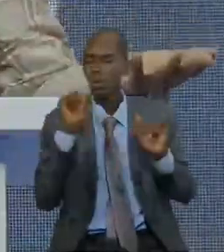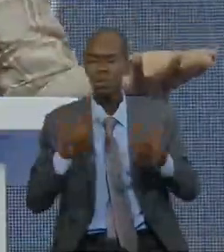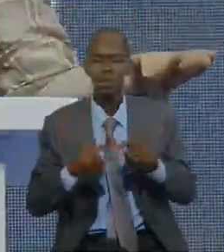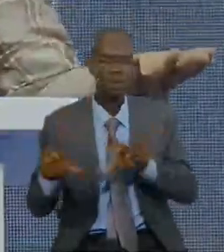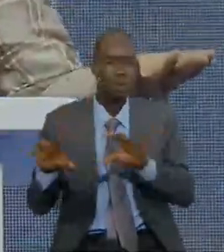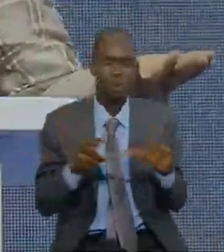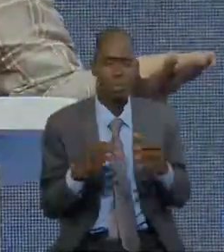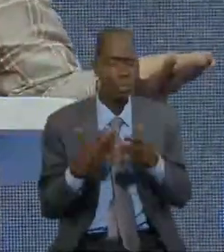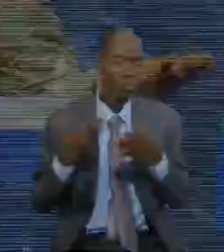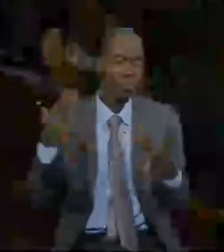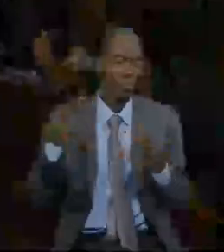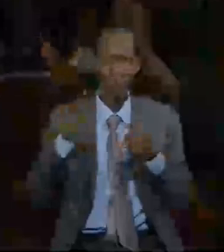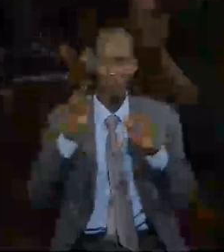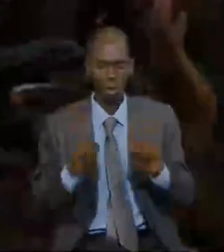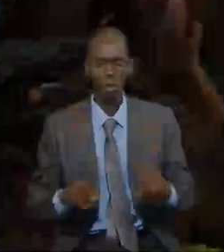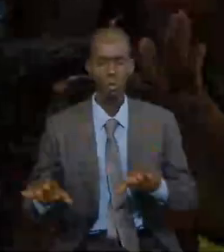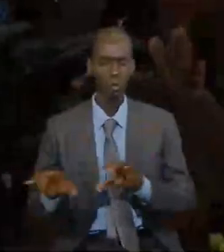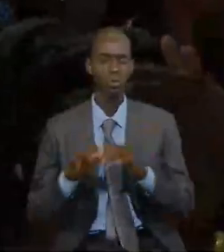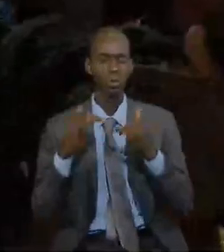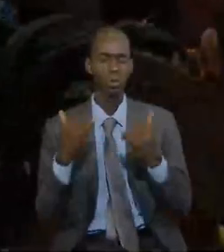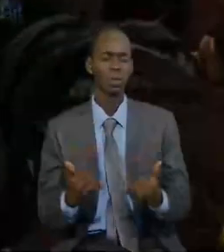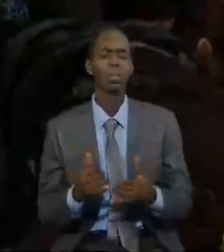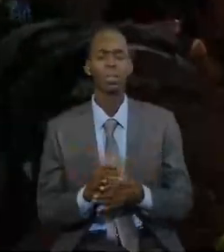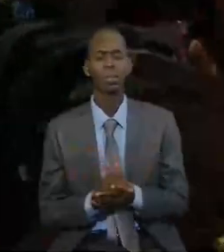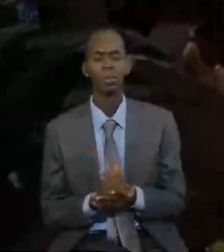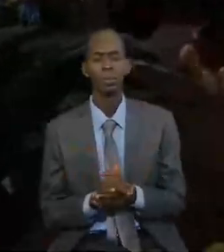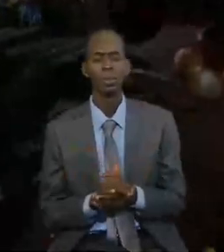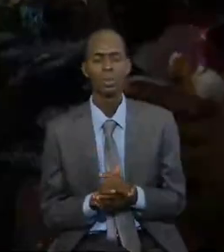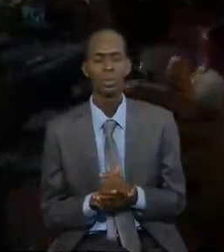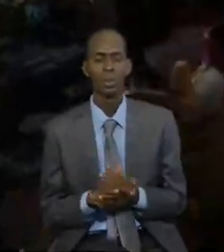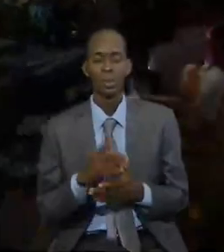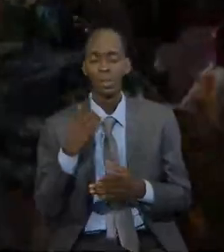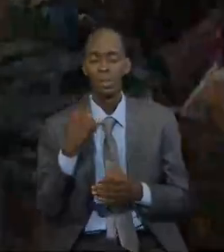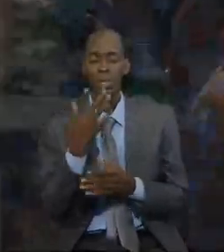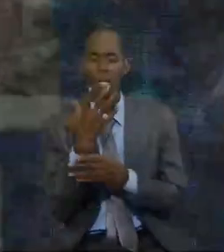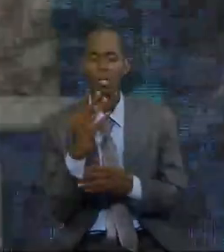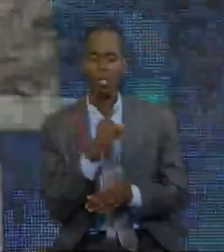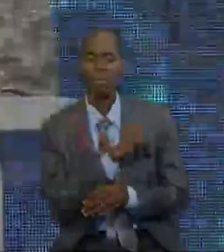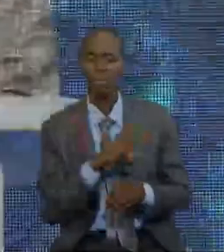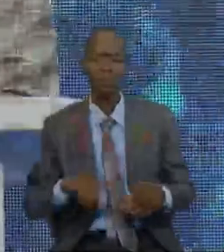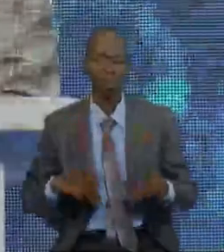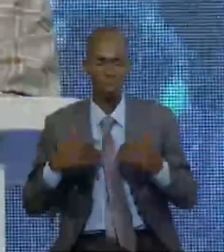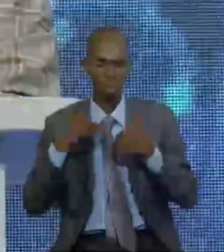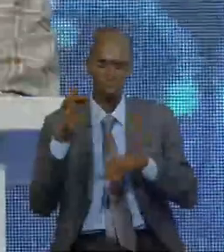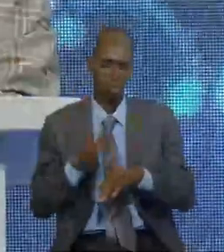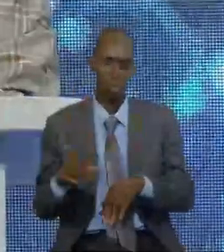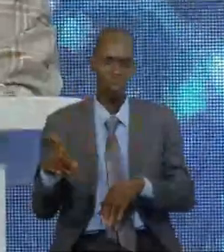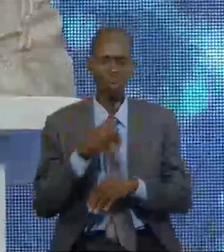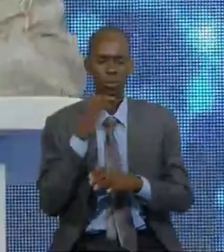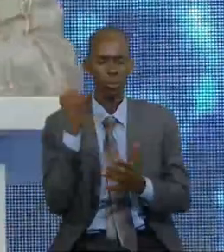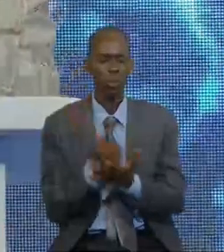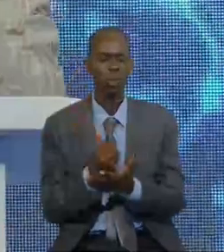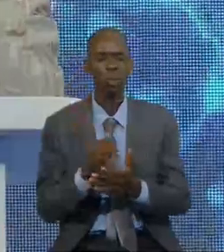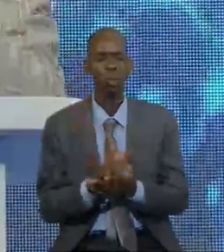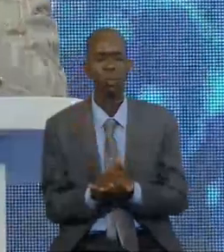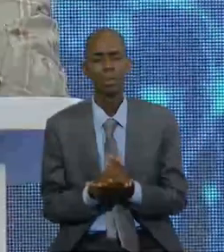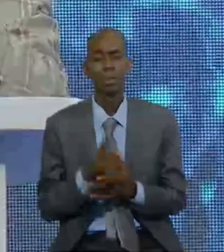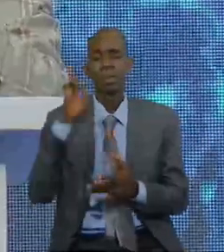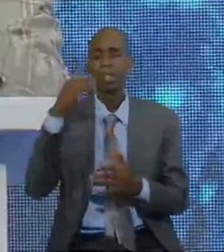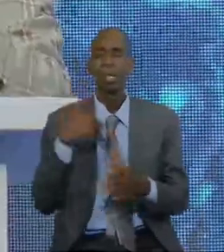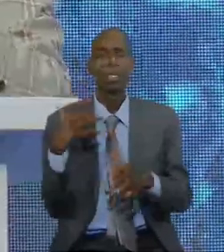et tout ce qu'on n'arrivait pas à faire avant tu peux le faire la main du Seigneur t'a touché